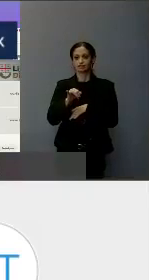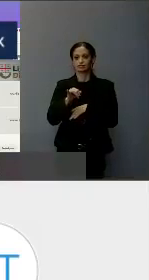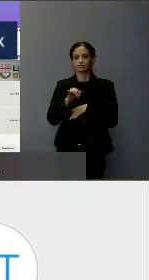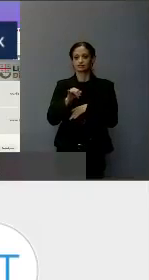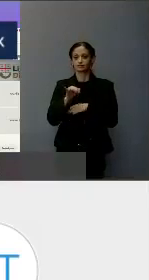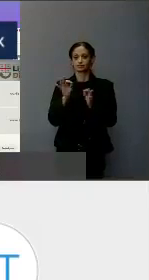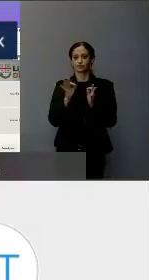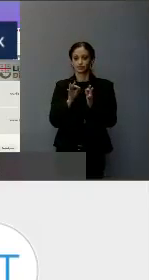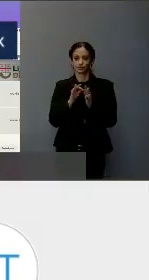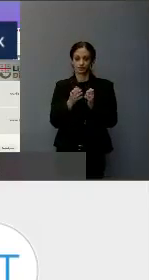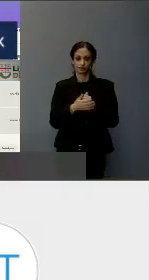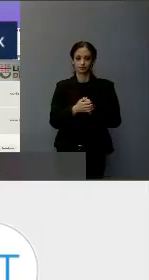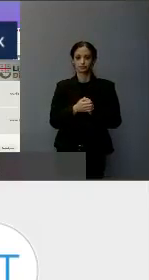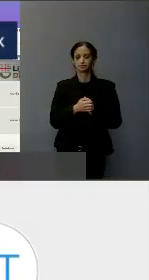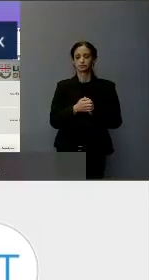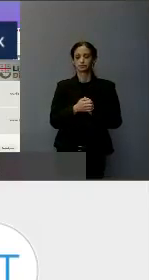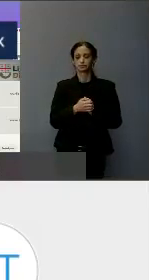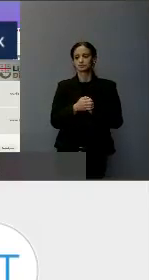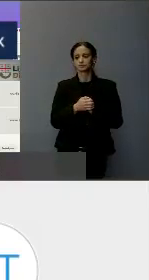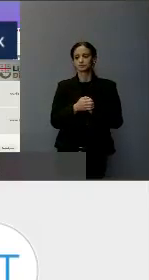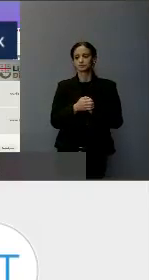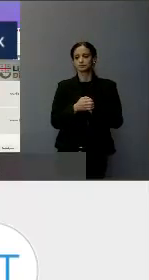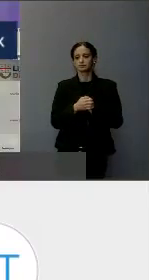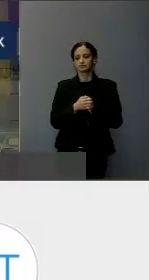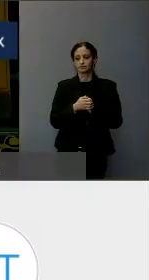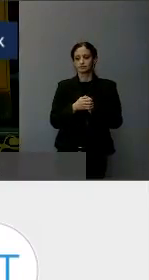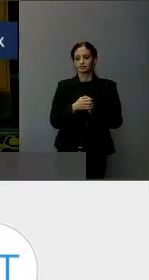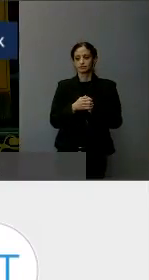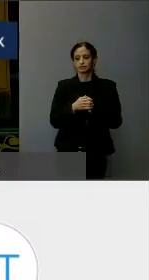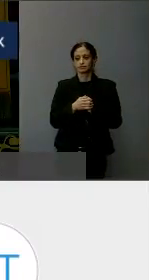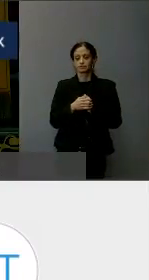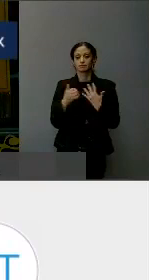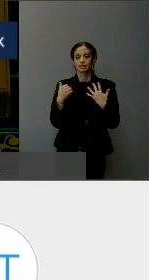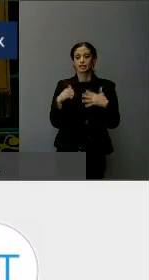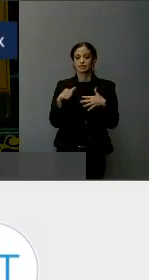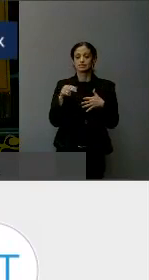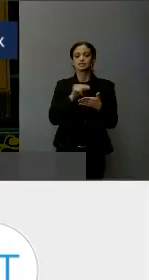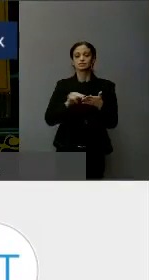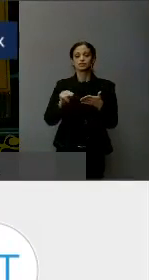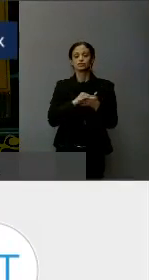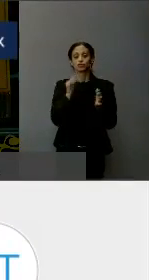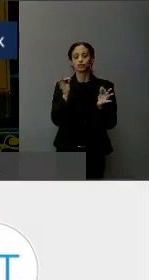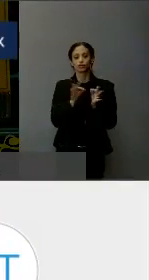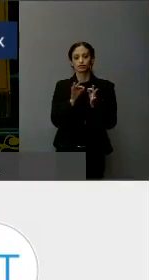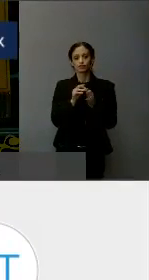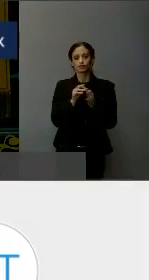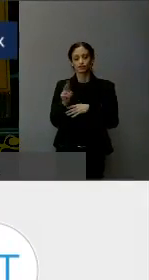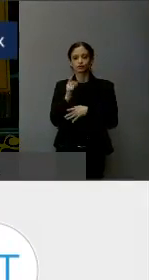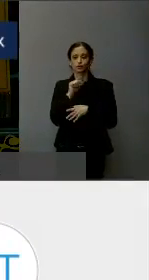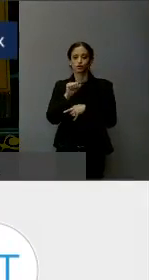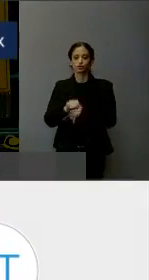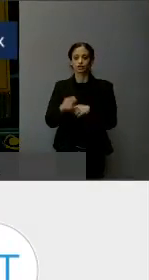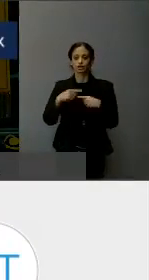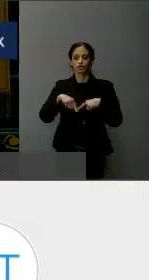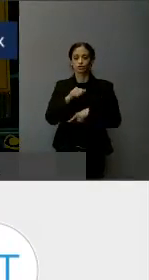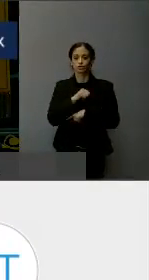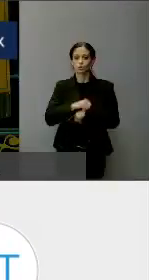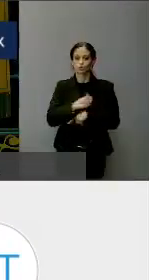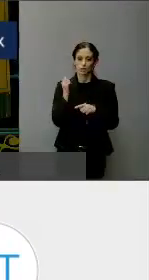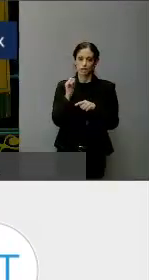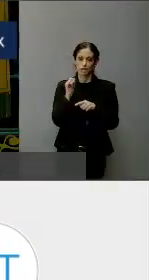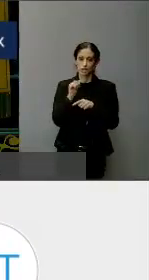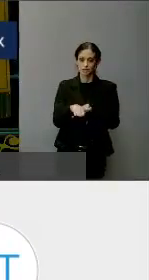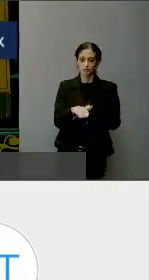per favorevole 16 voti le 22 contrari il consiglio comunale respinge